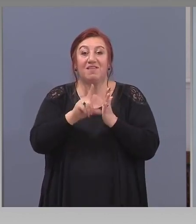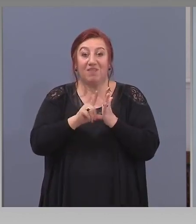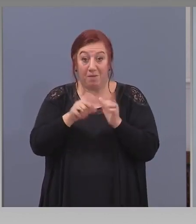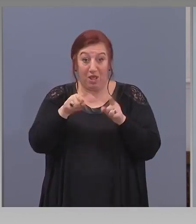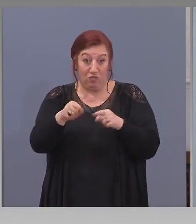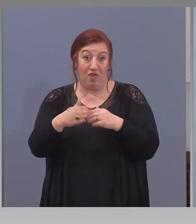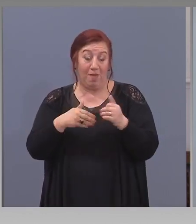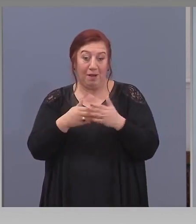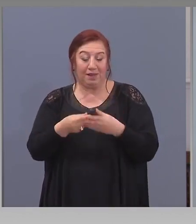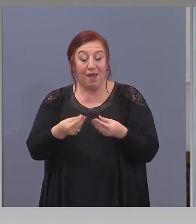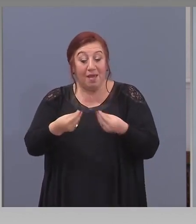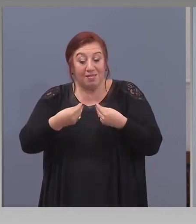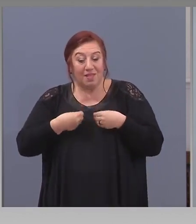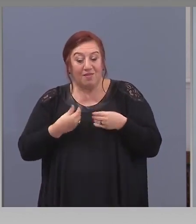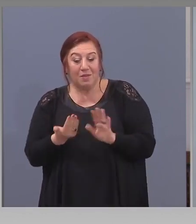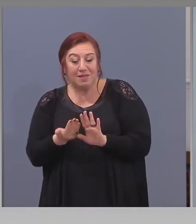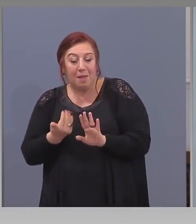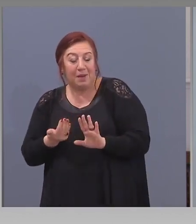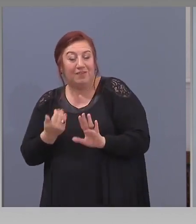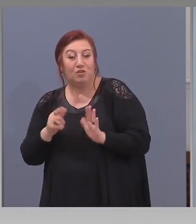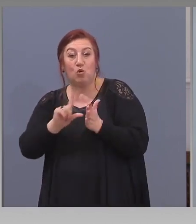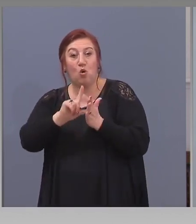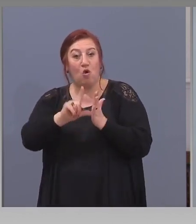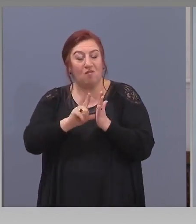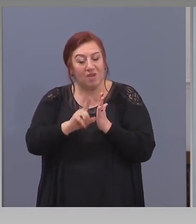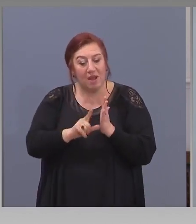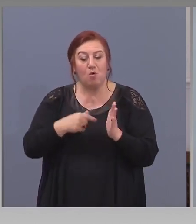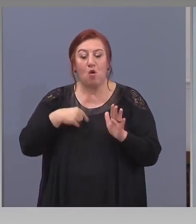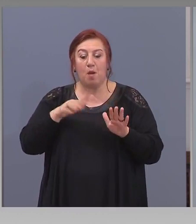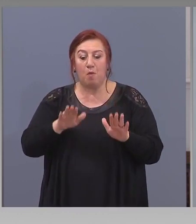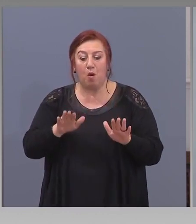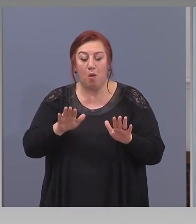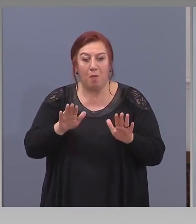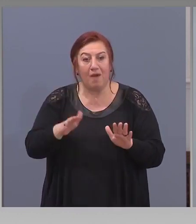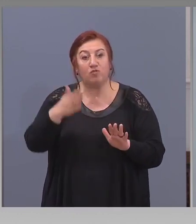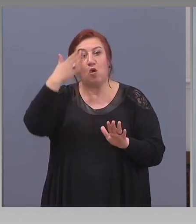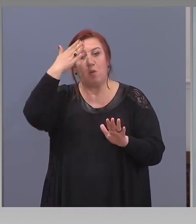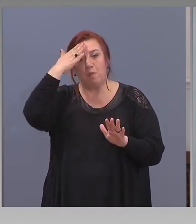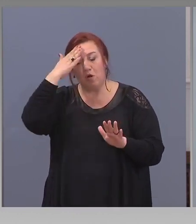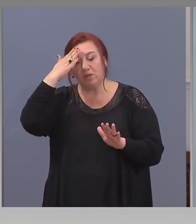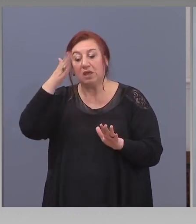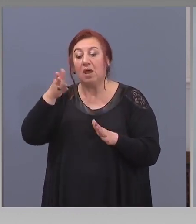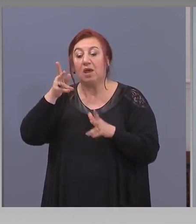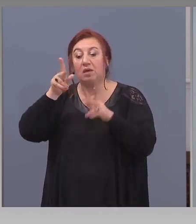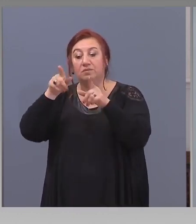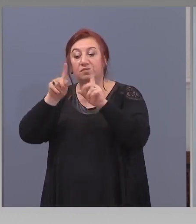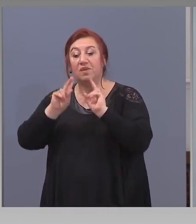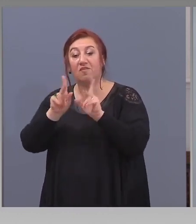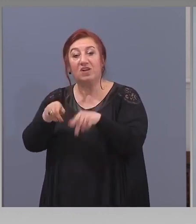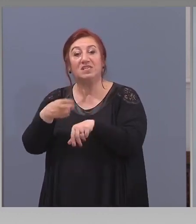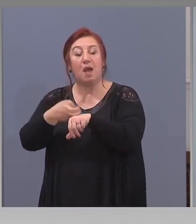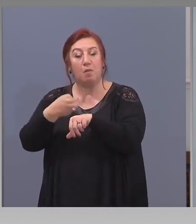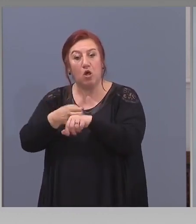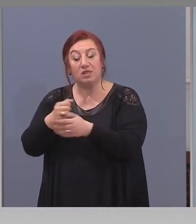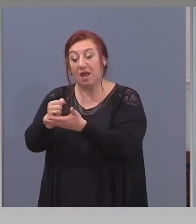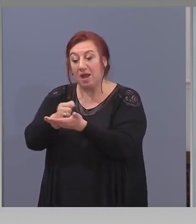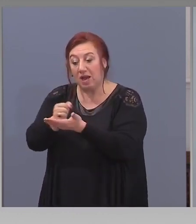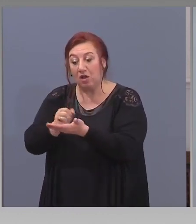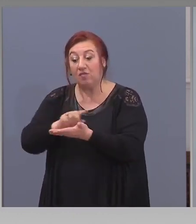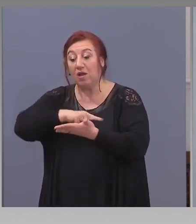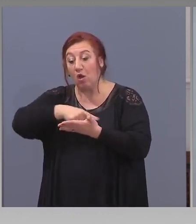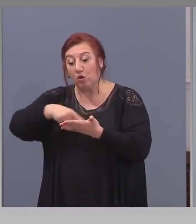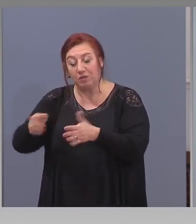Време, за да могат да заболяват хора, да се излекуват хора и да остават възможности за лечение